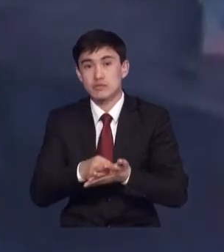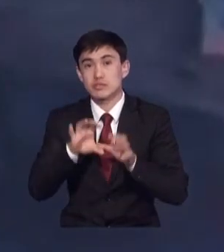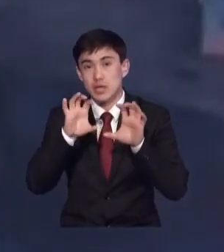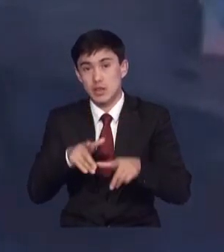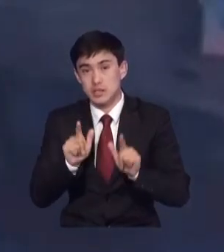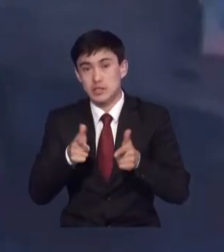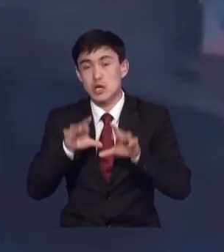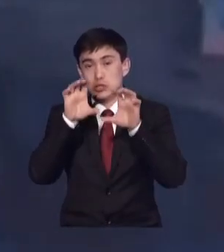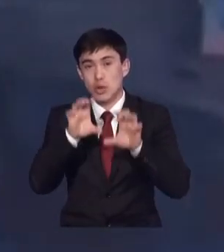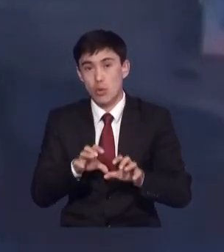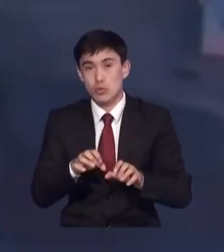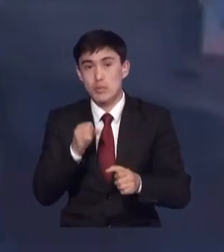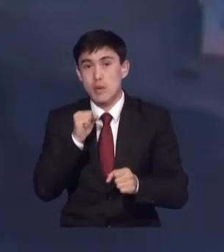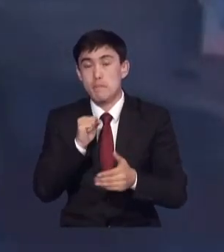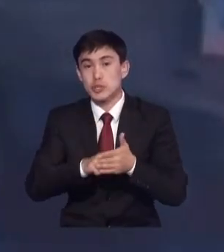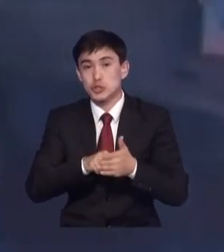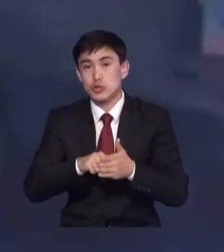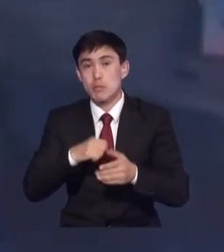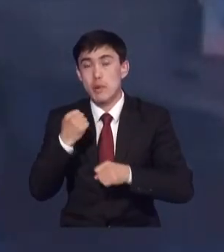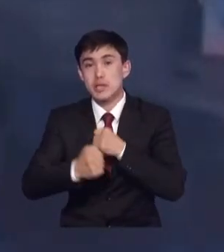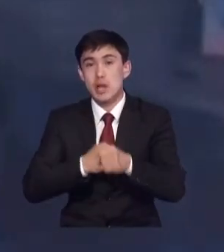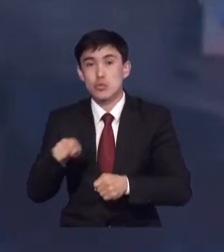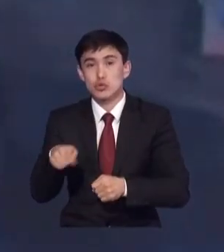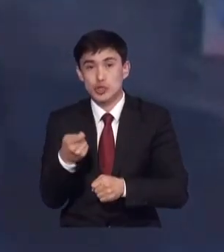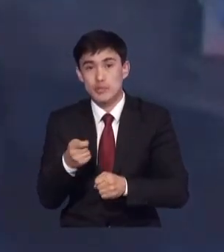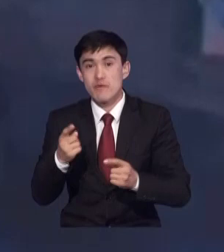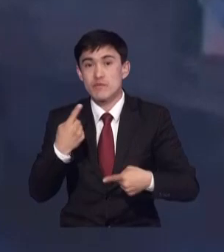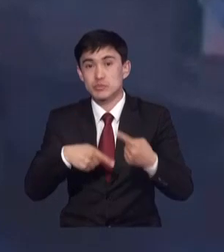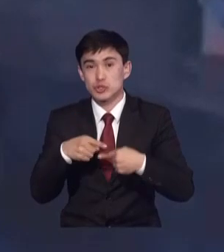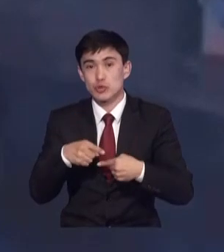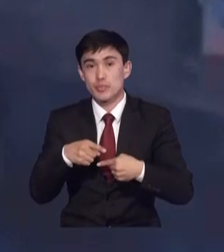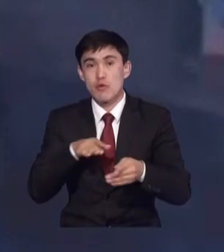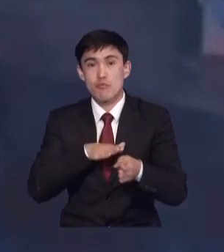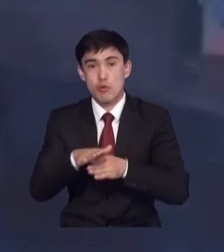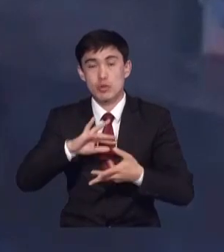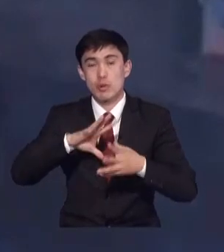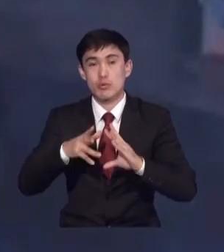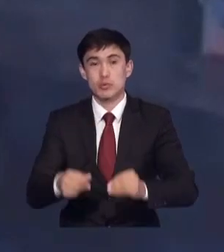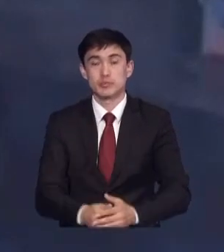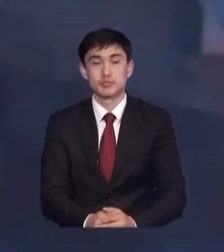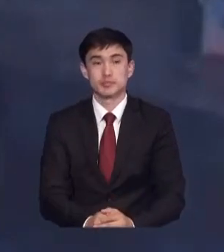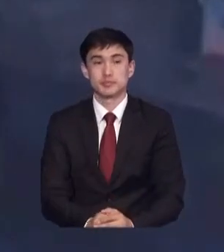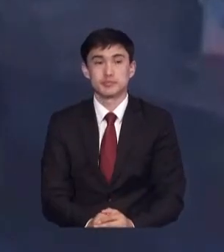ответственности согласно закону. Причиненный материальный ущерб возмещен потерпевшим в полном объеме.